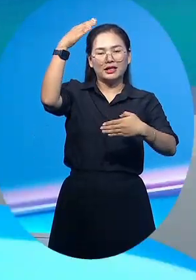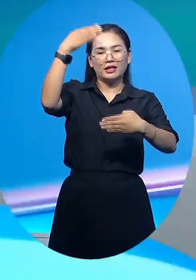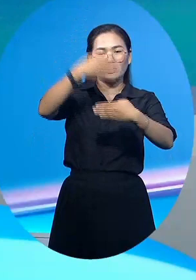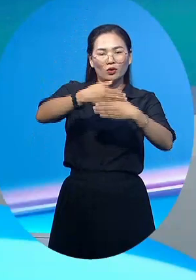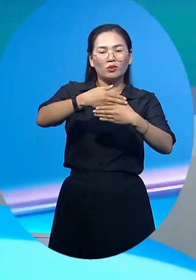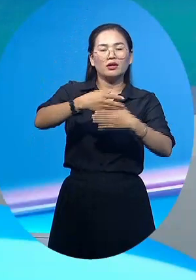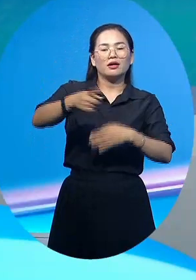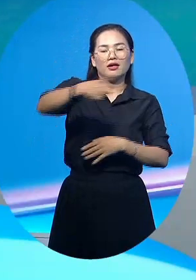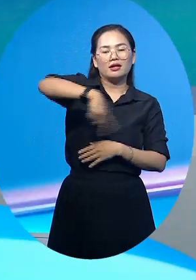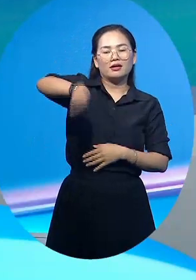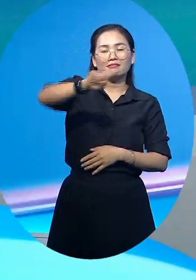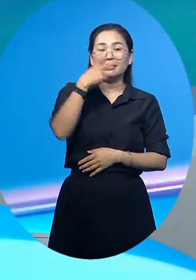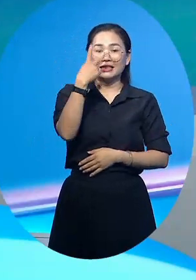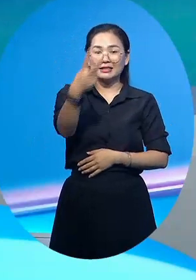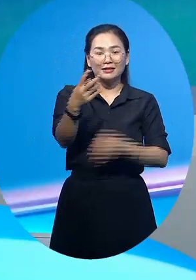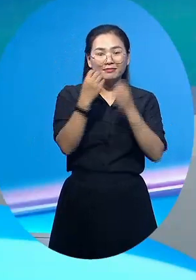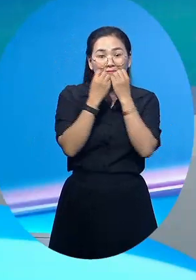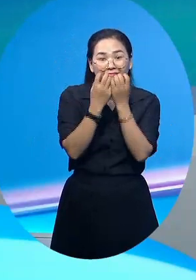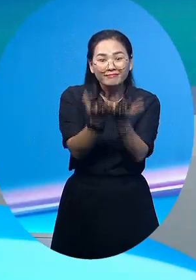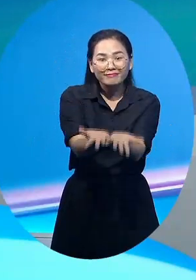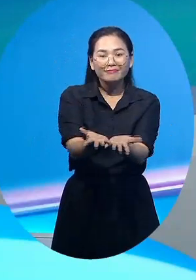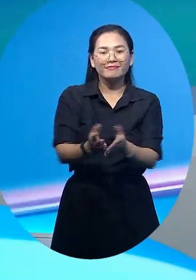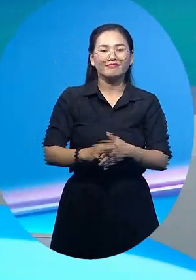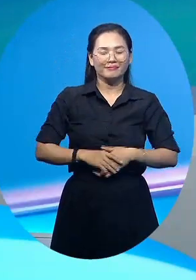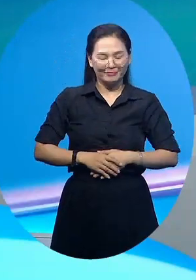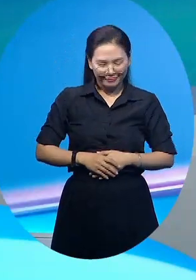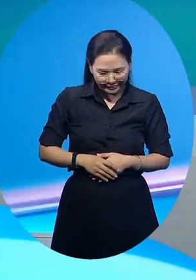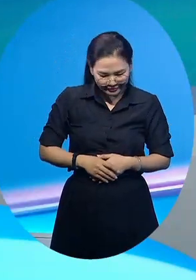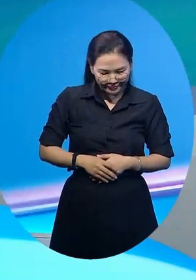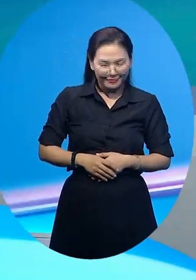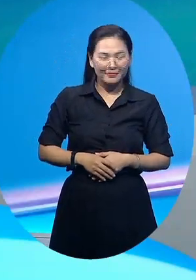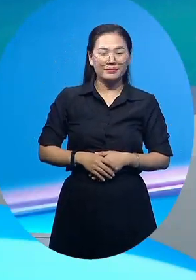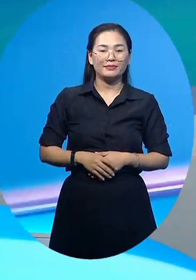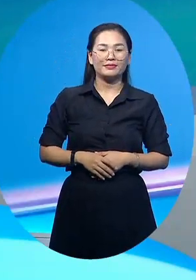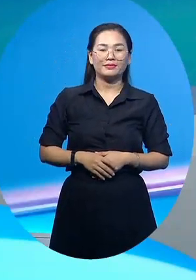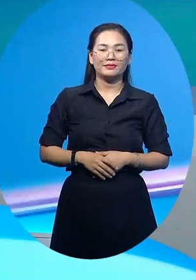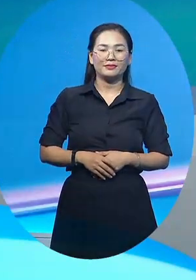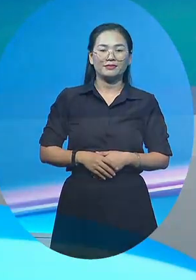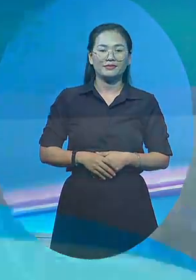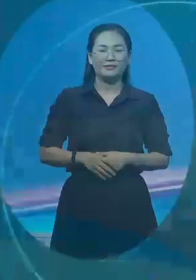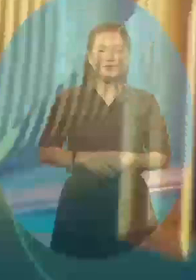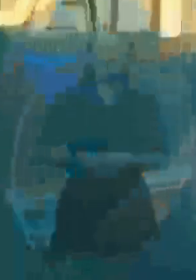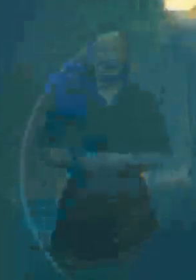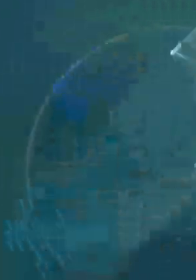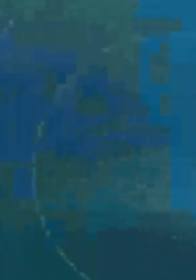hình thành phố Hồ Chí Minh Cảm ơn quý vị đã quan tâm theo dõi kính chào tạm biệt và hẹn gặp lại